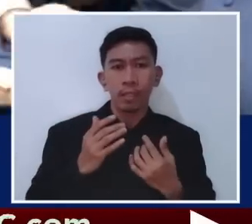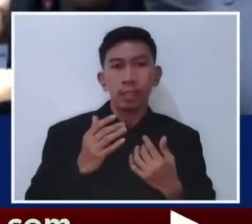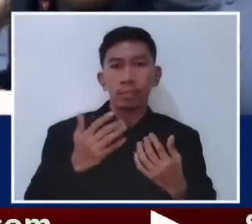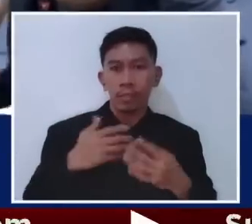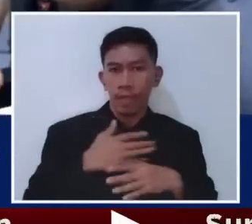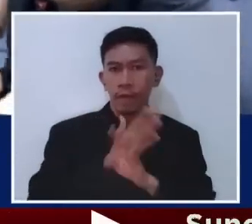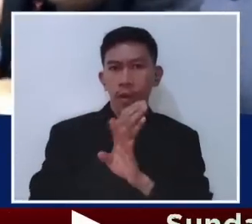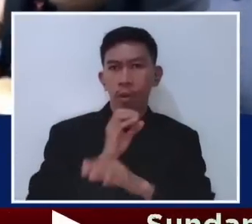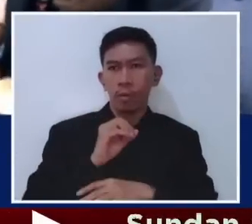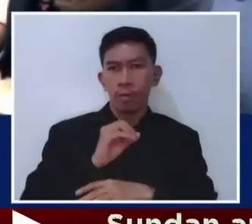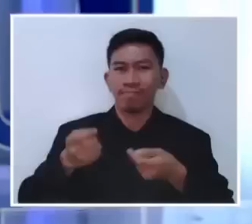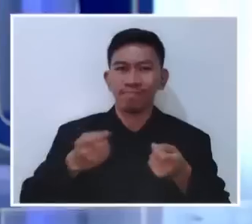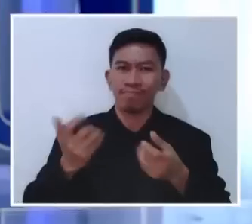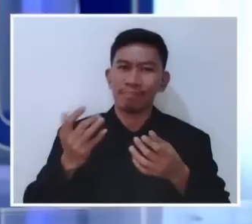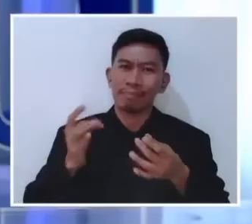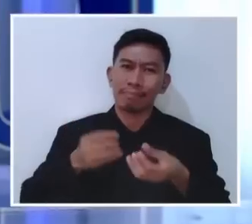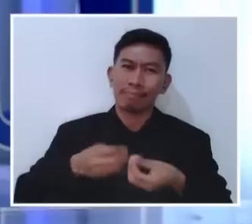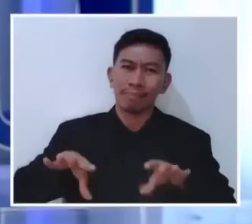Occidental.